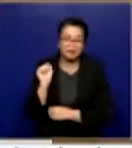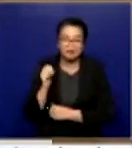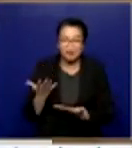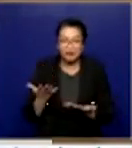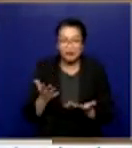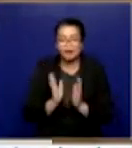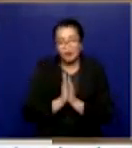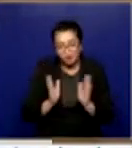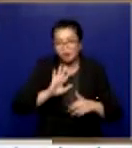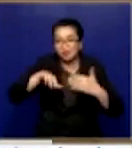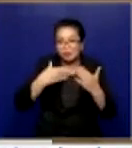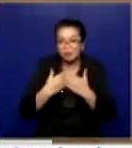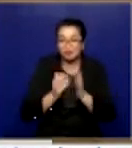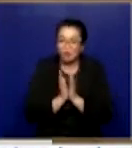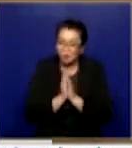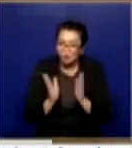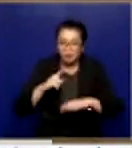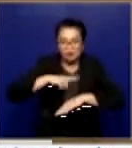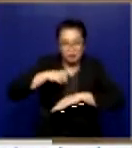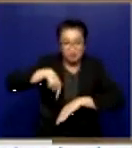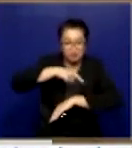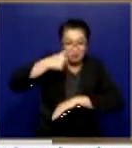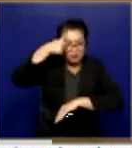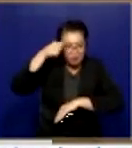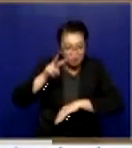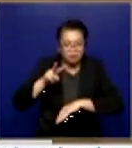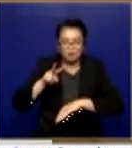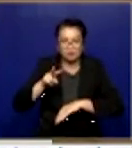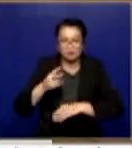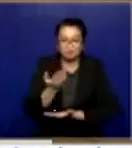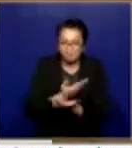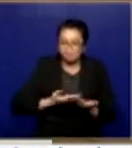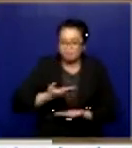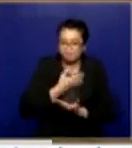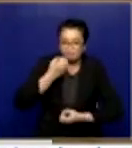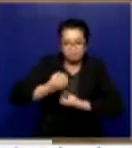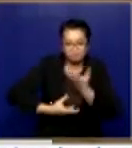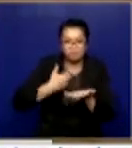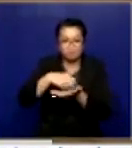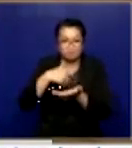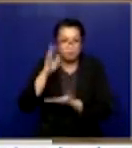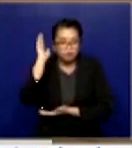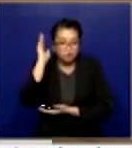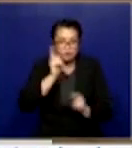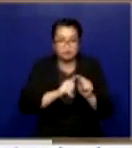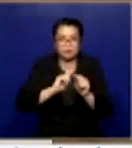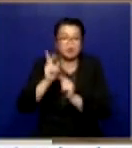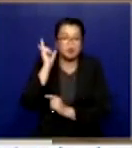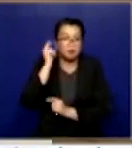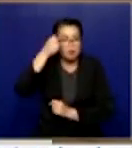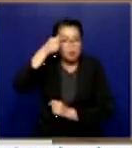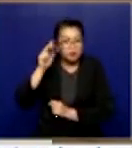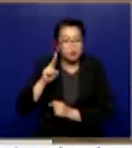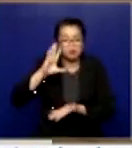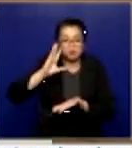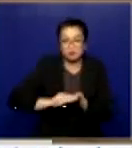ครับขอขอบคุณครับนะครับขอบคุณที่ใช้เวลา 2วันนะก็ขอให้ใช้เวลา 2วันเรื่องข้อมูลทั้งวันนี่ใช้